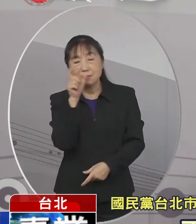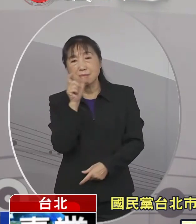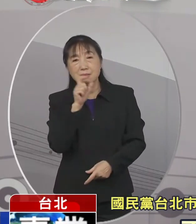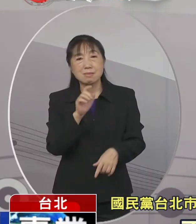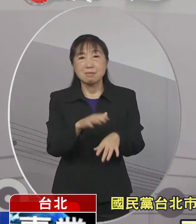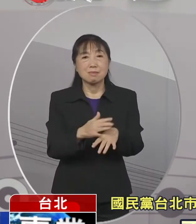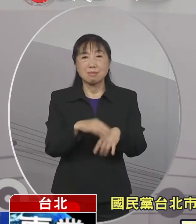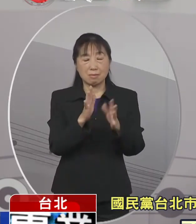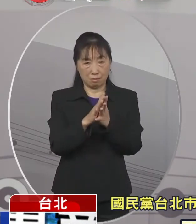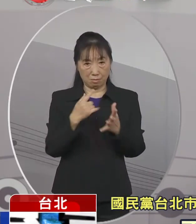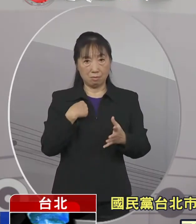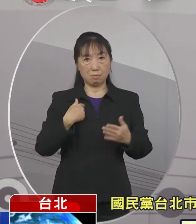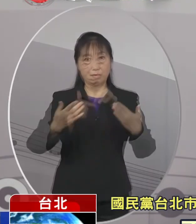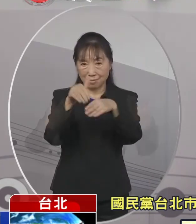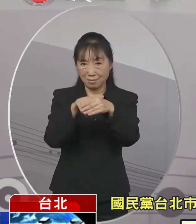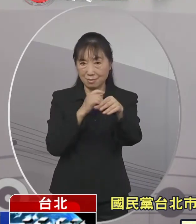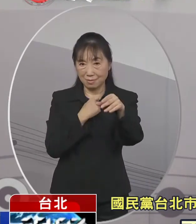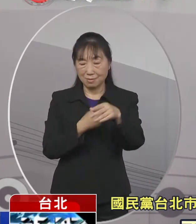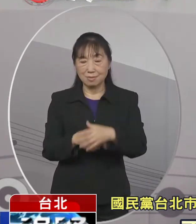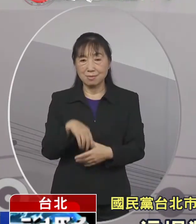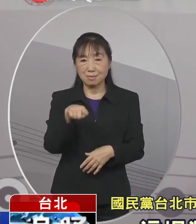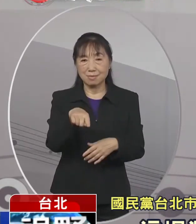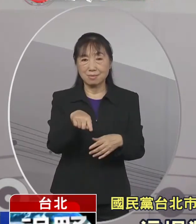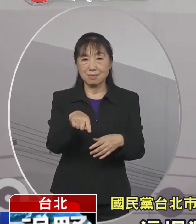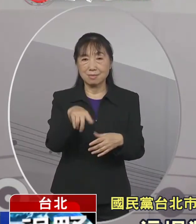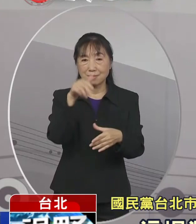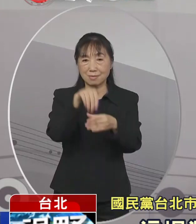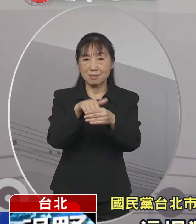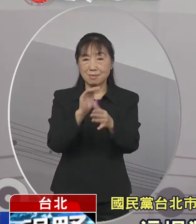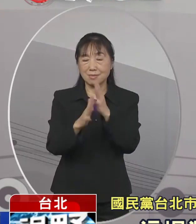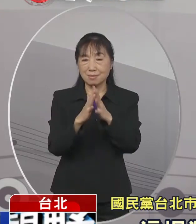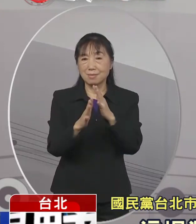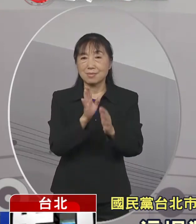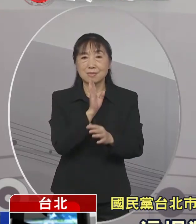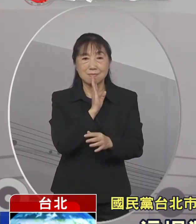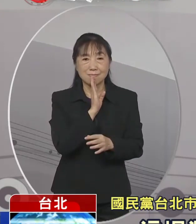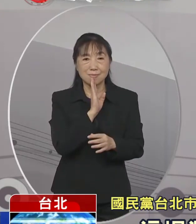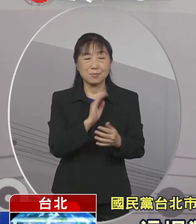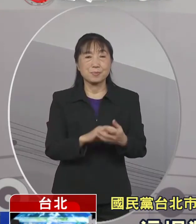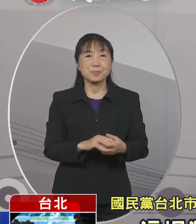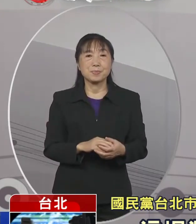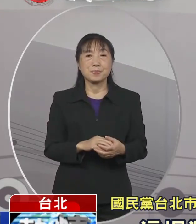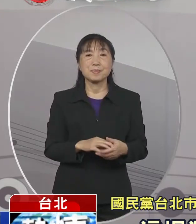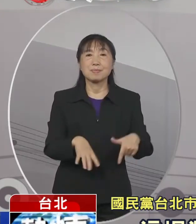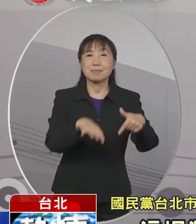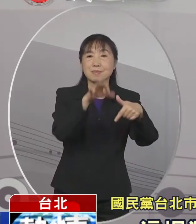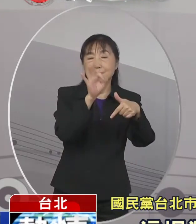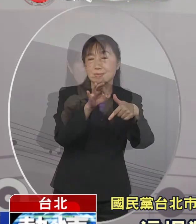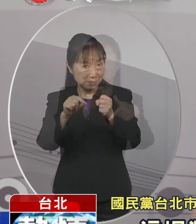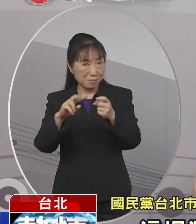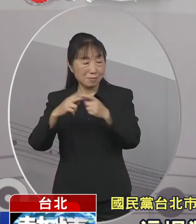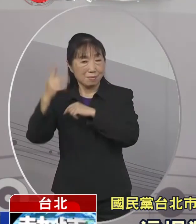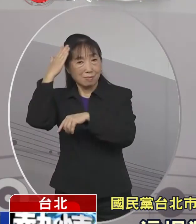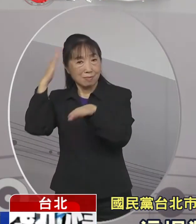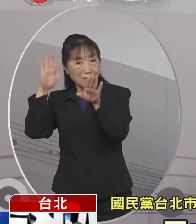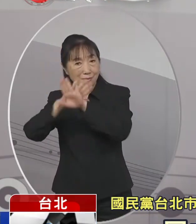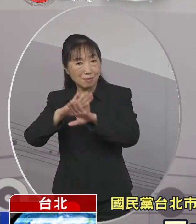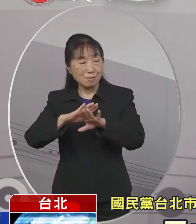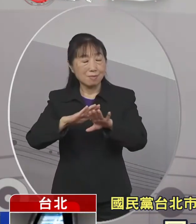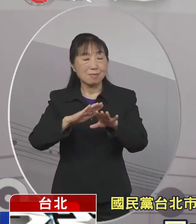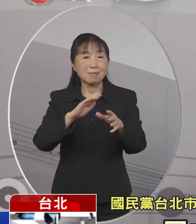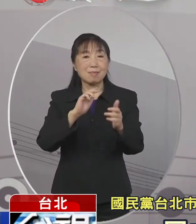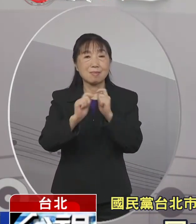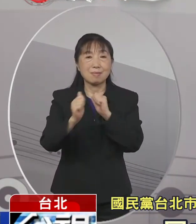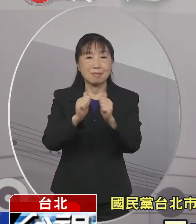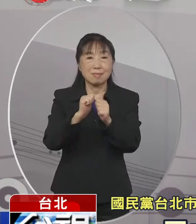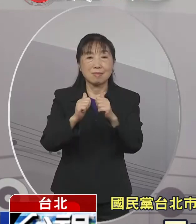时保持着清醒理智。这场选战可以说是一场价值对抗的选战，民主对